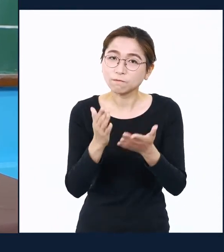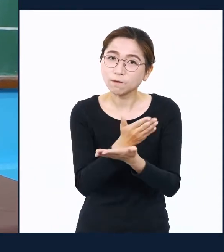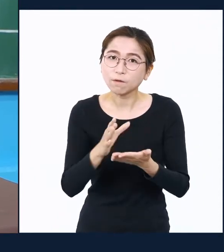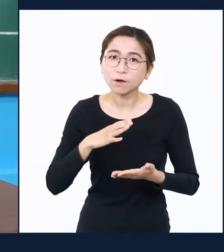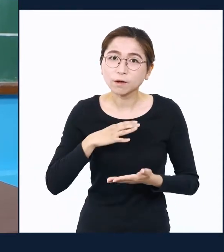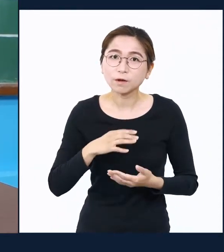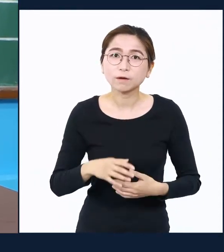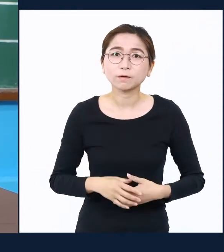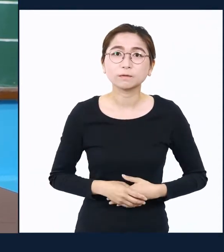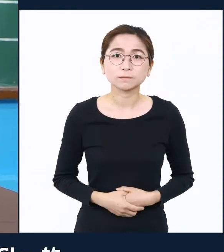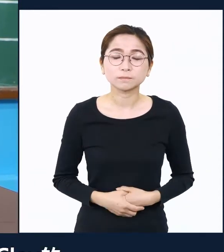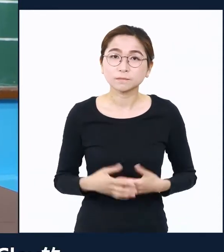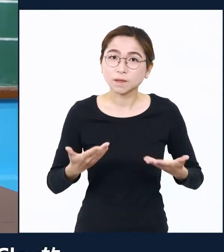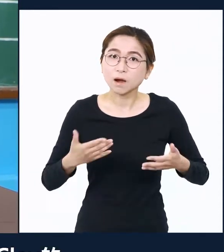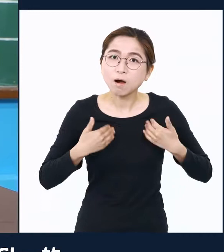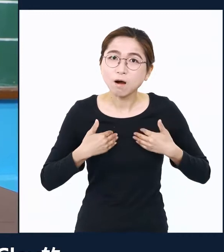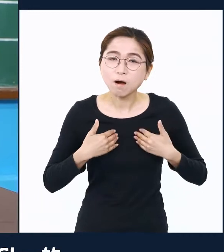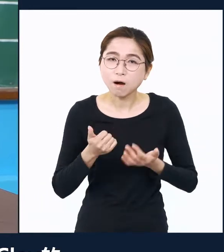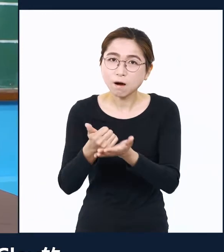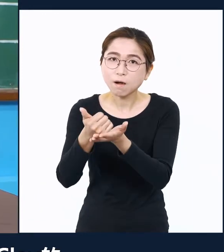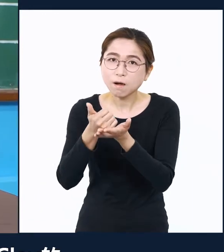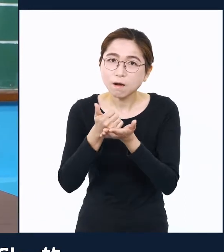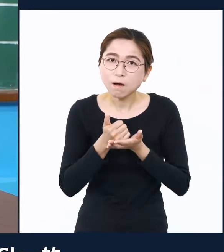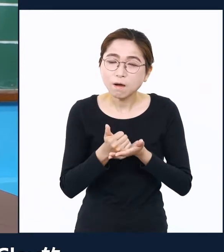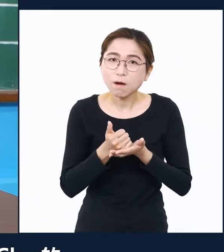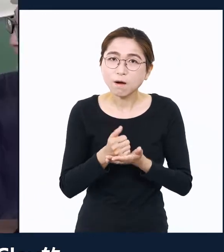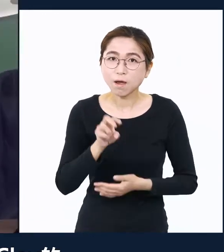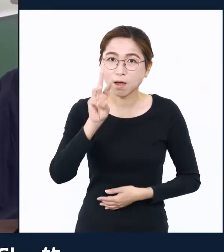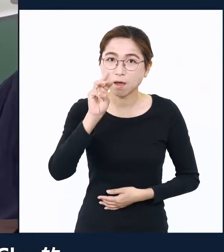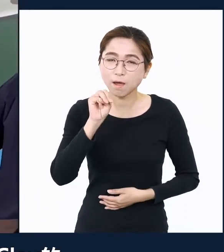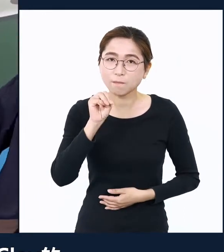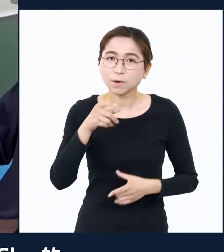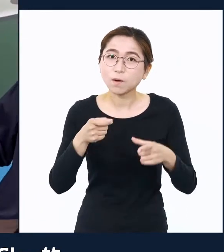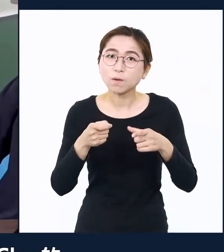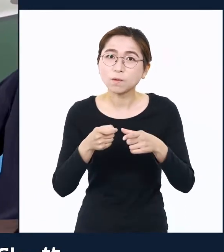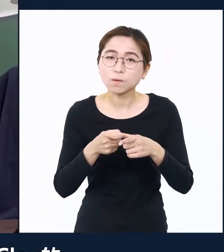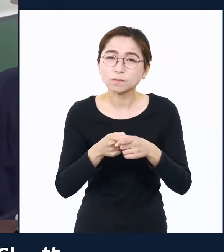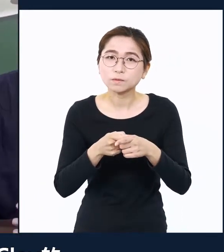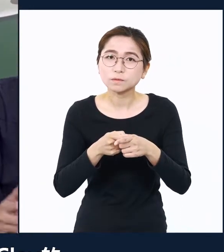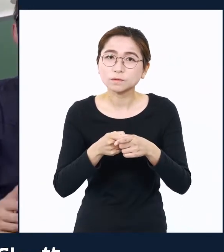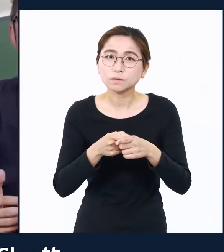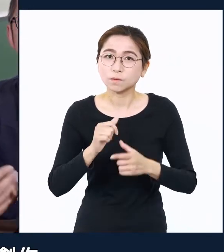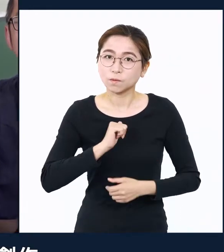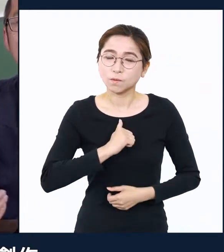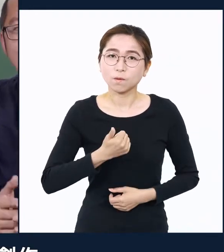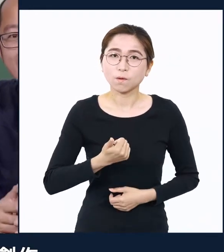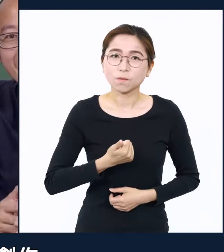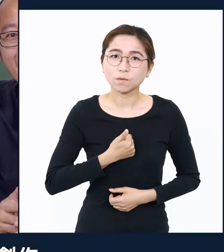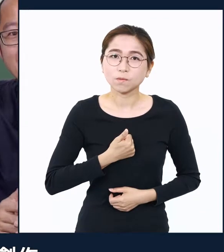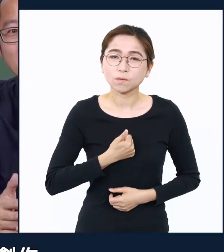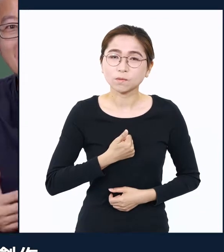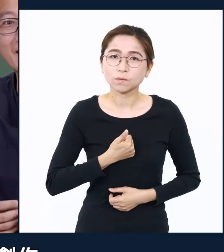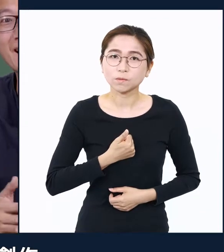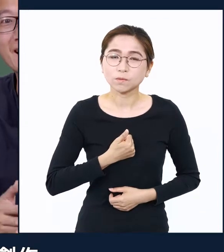分享呢？今天很开心请了呢 Marble Pen and Care 的